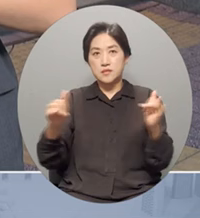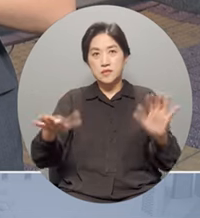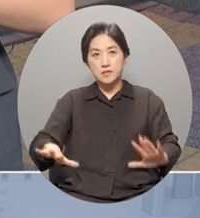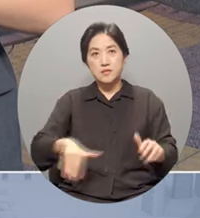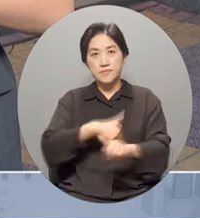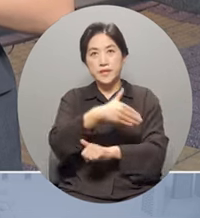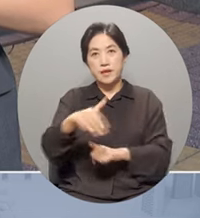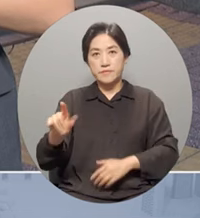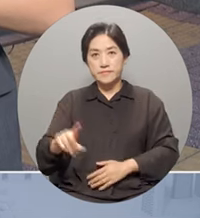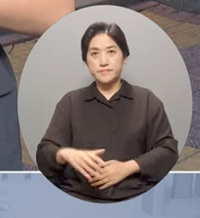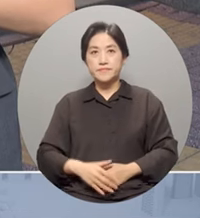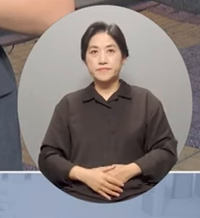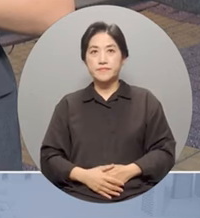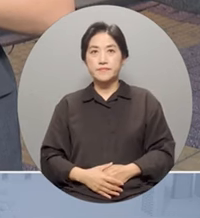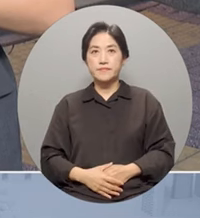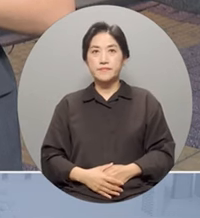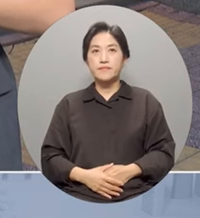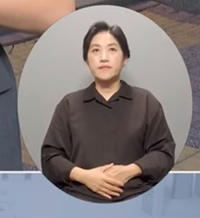어떤가요?